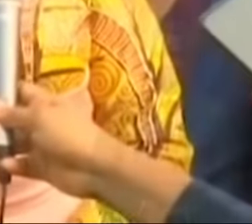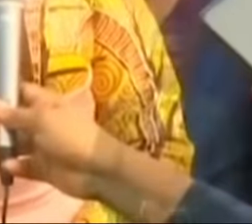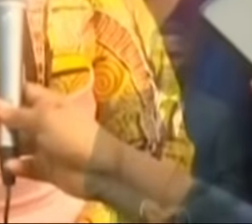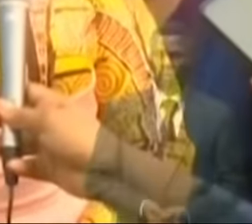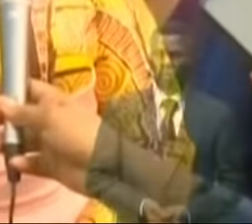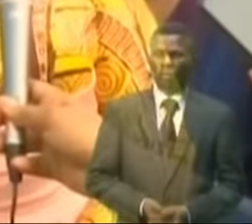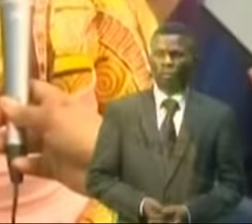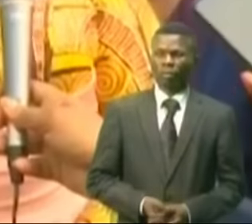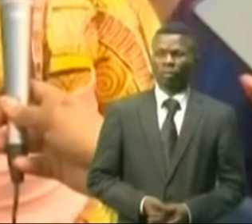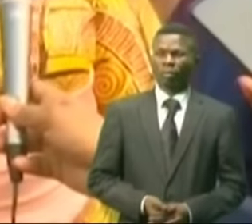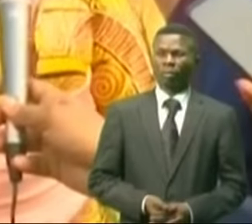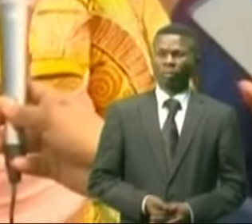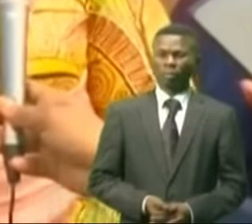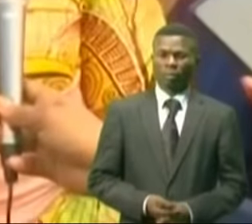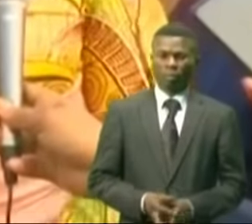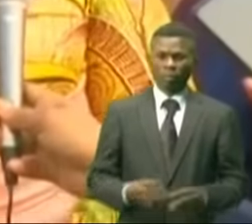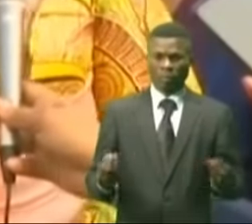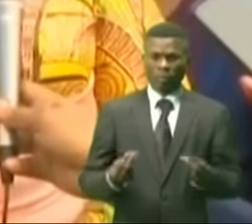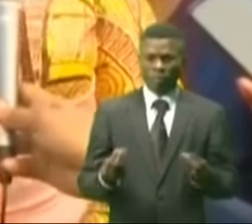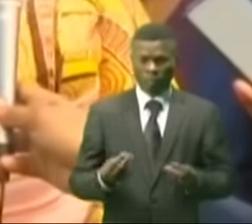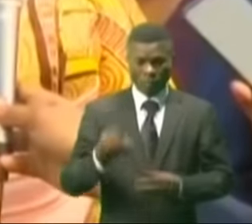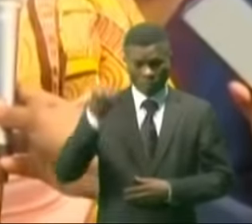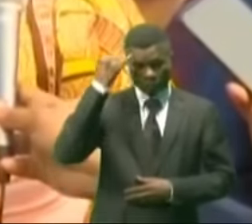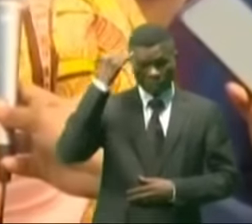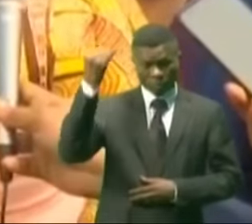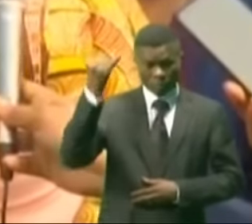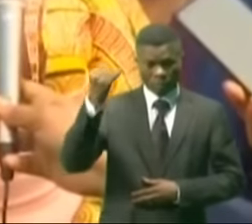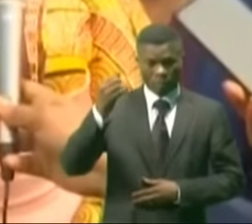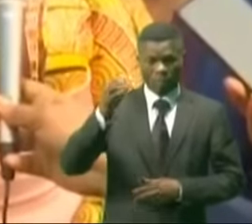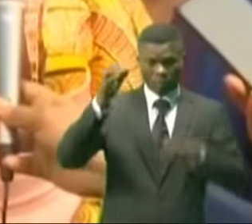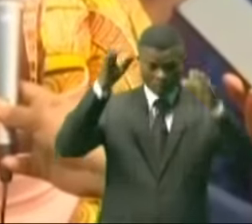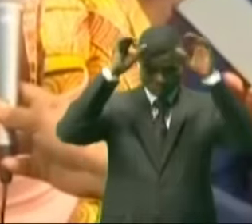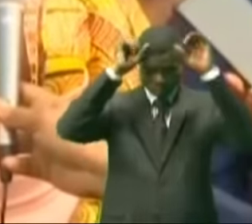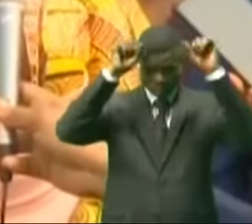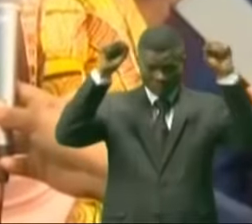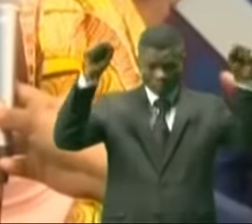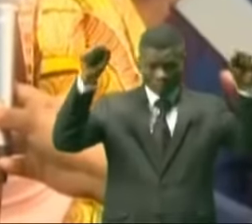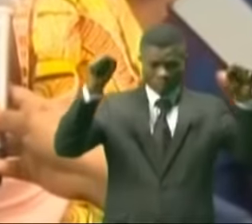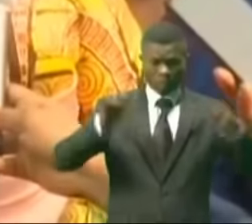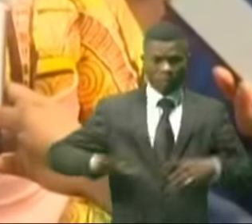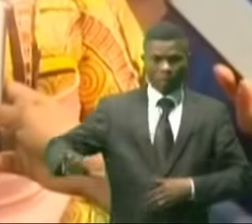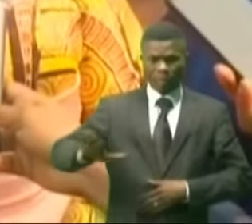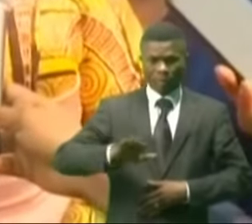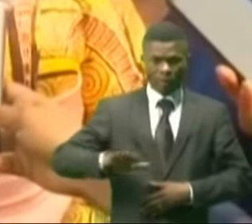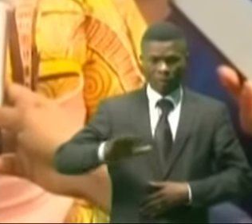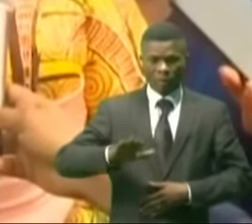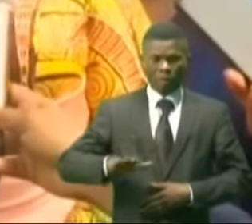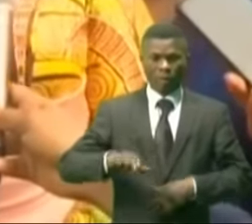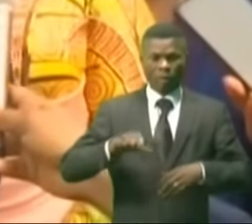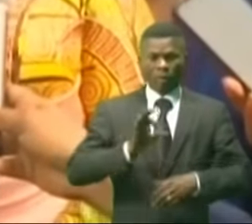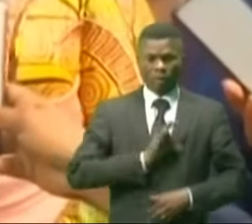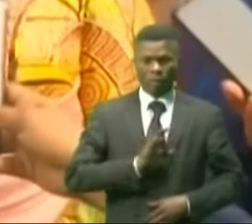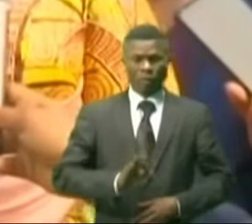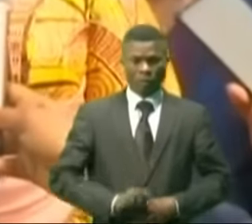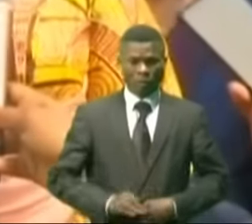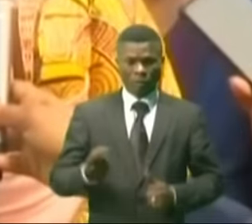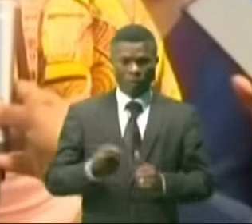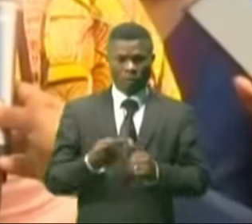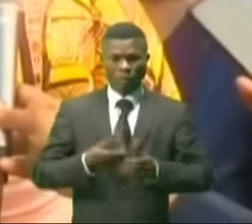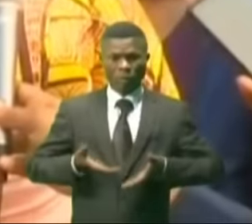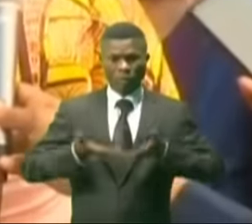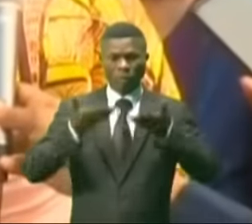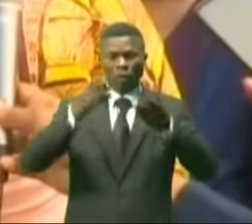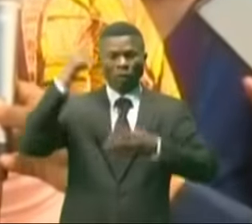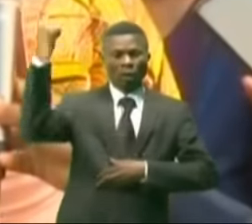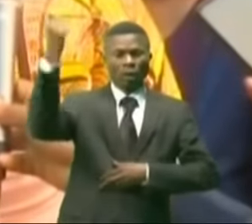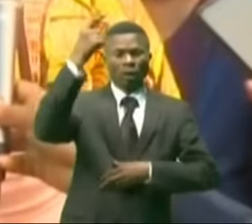de déforestation. C'est pourquoi l'initiative de Son Excellence, Monsieur le Président de la République du Congo, c'est de proposer à l'humanité